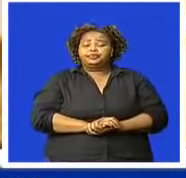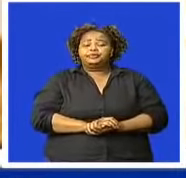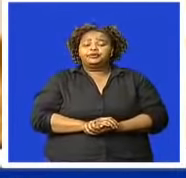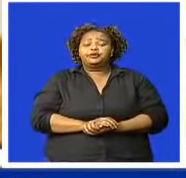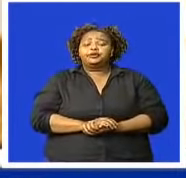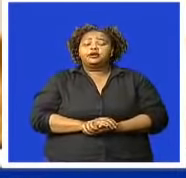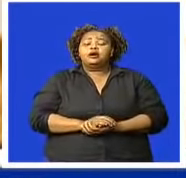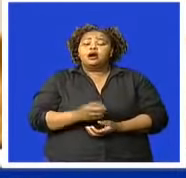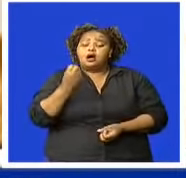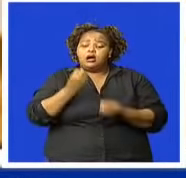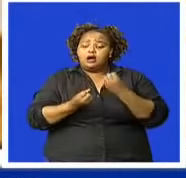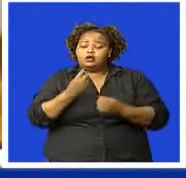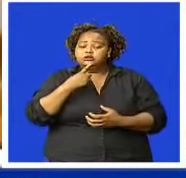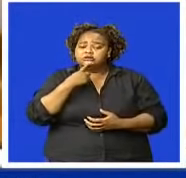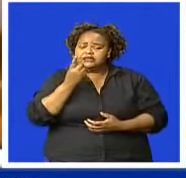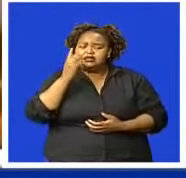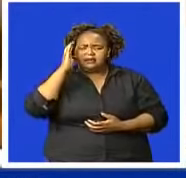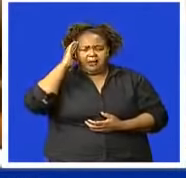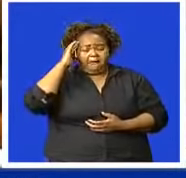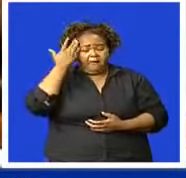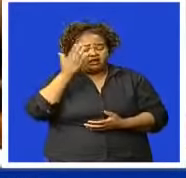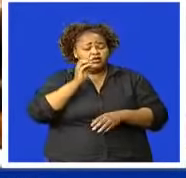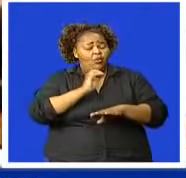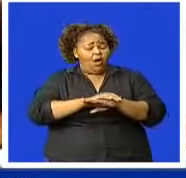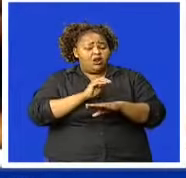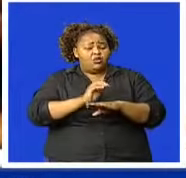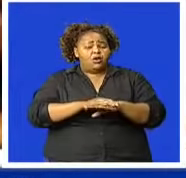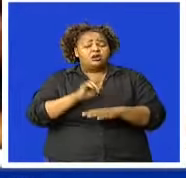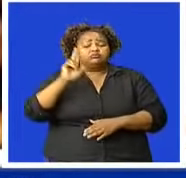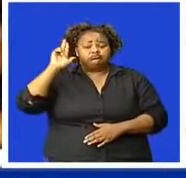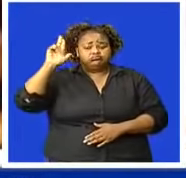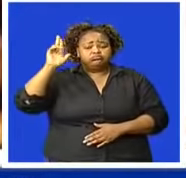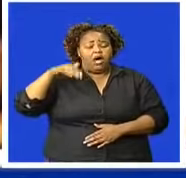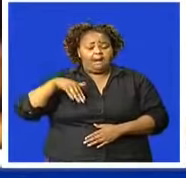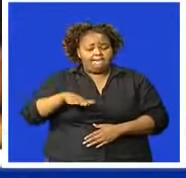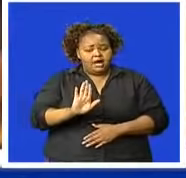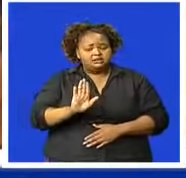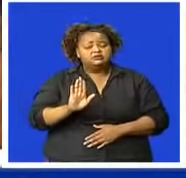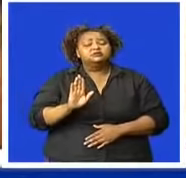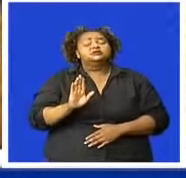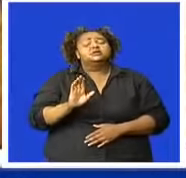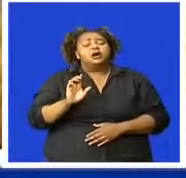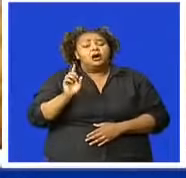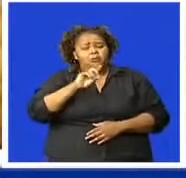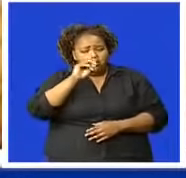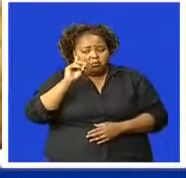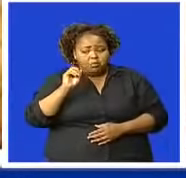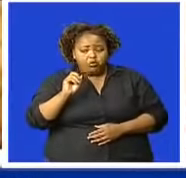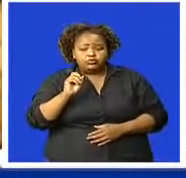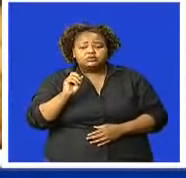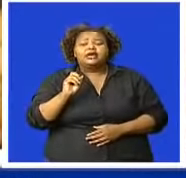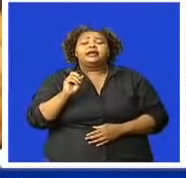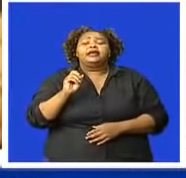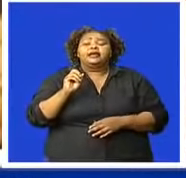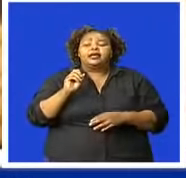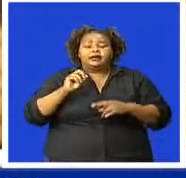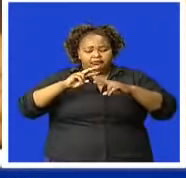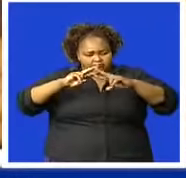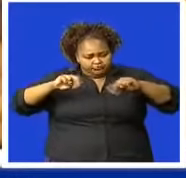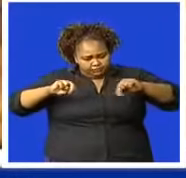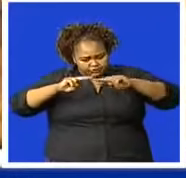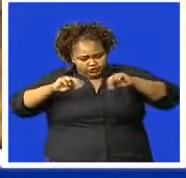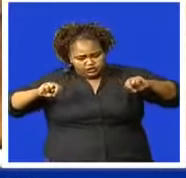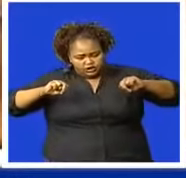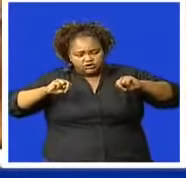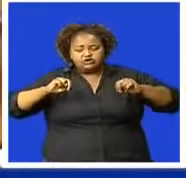labasolwa ababathi kahle labofakazi kufanele bancuthulise kubaseshi balelicala. Labasolwa